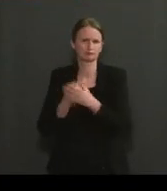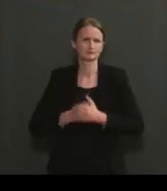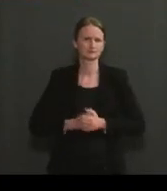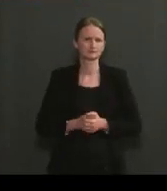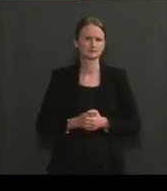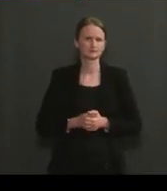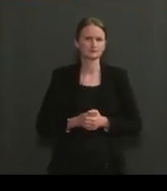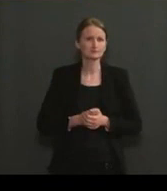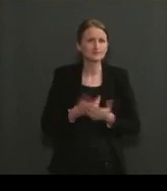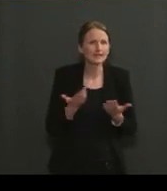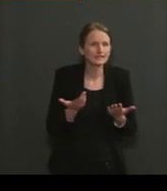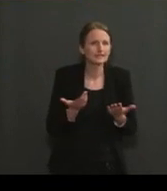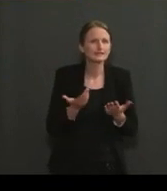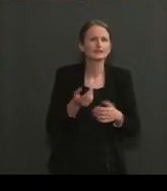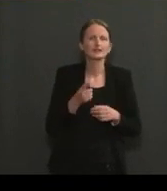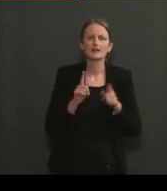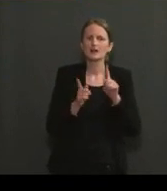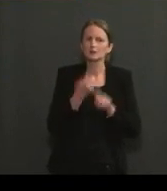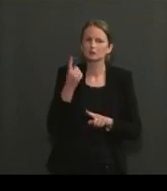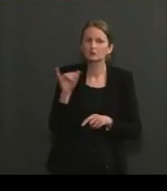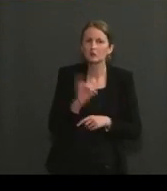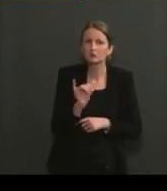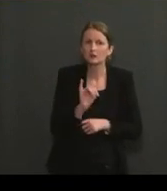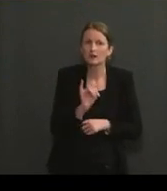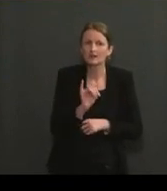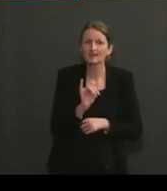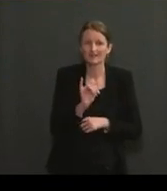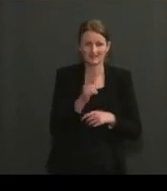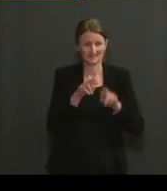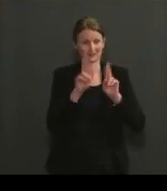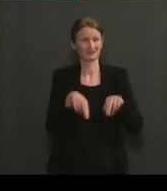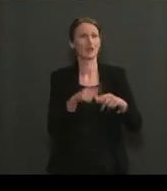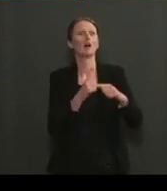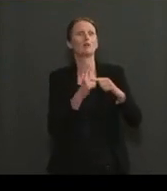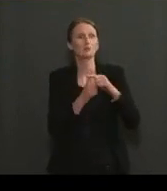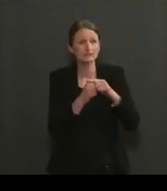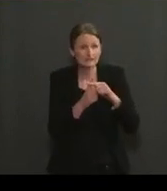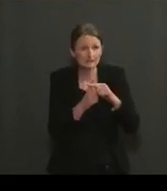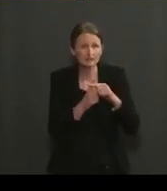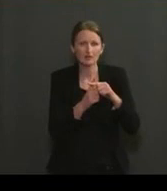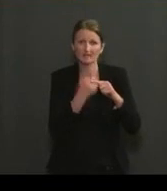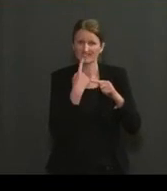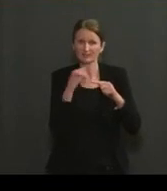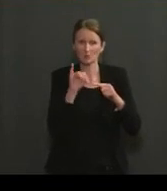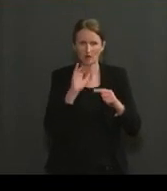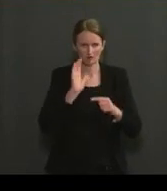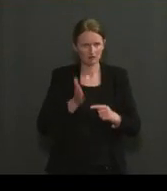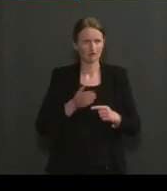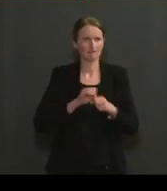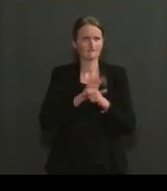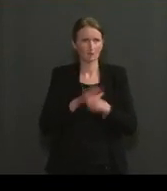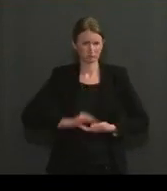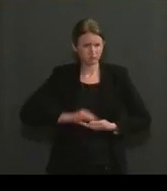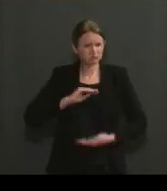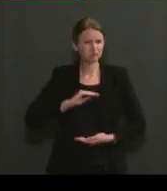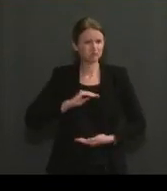c'est que ces tests antigéniques ne sont positifs que s'il y a beaucoup de virus et pas s'il y a un peu de virus. Un